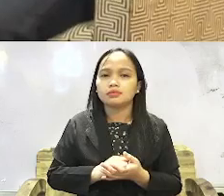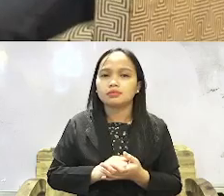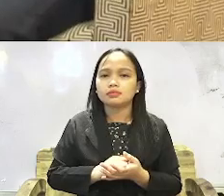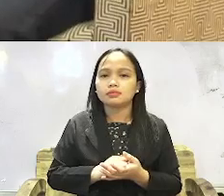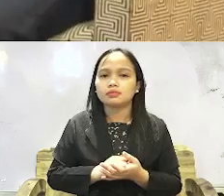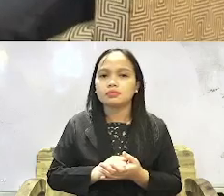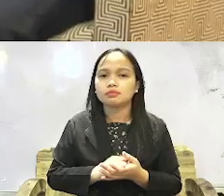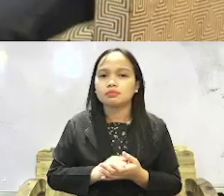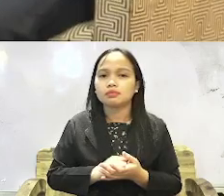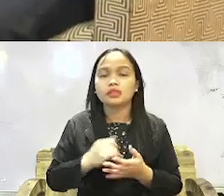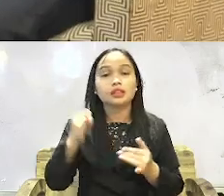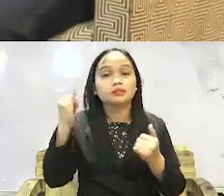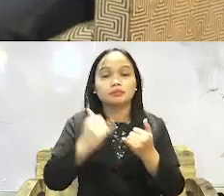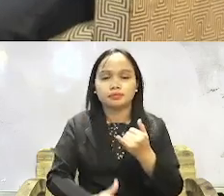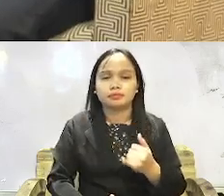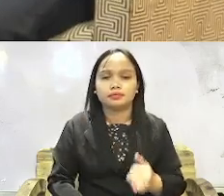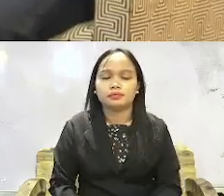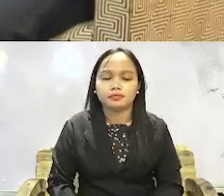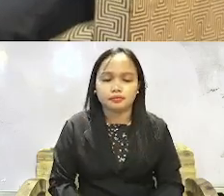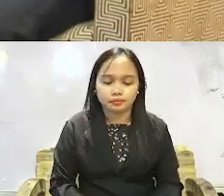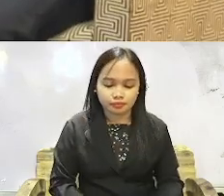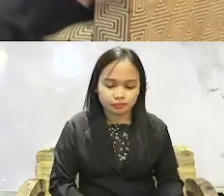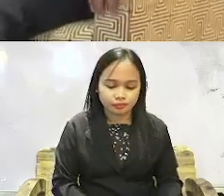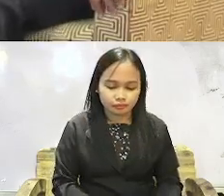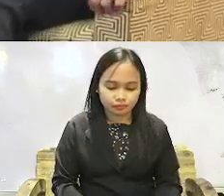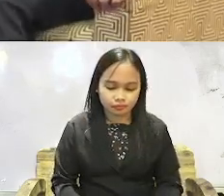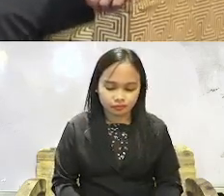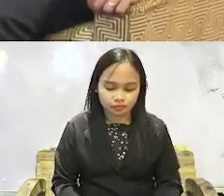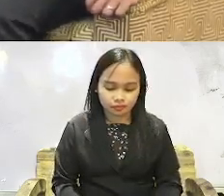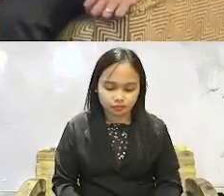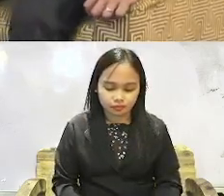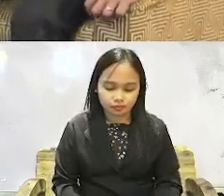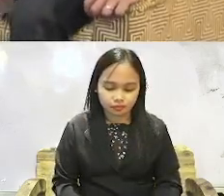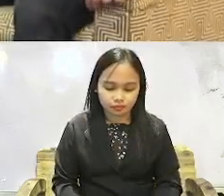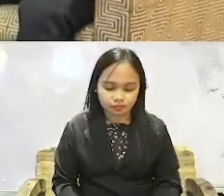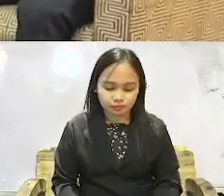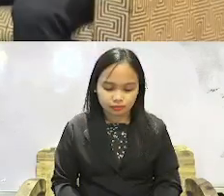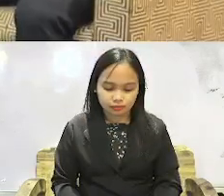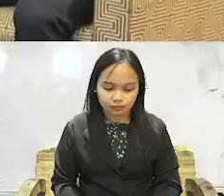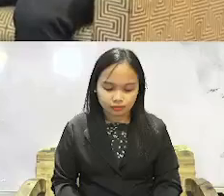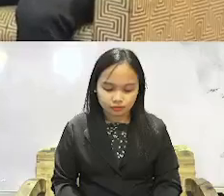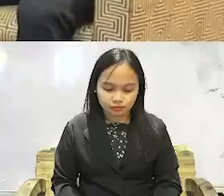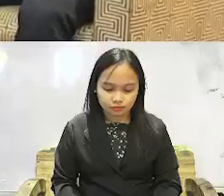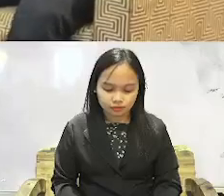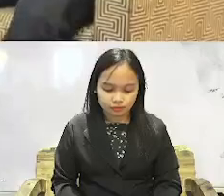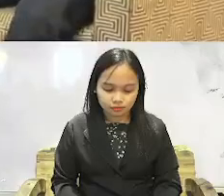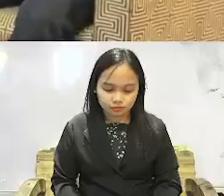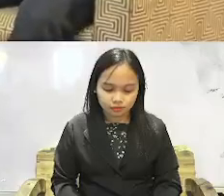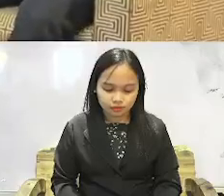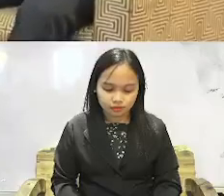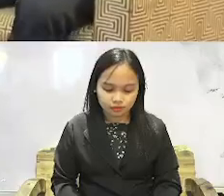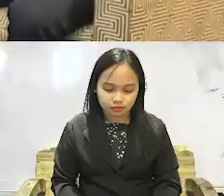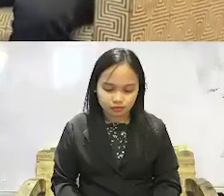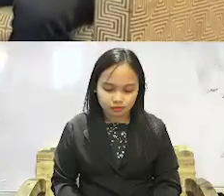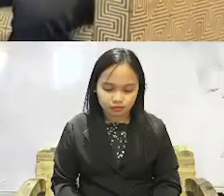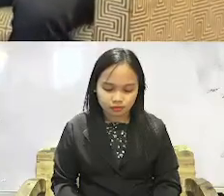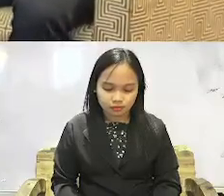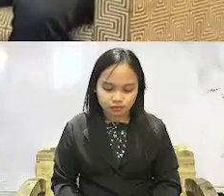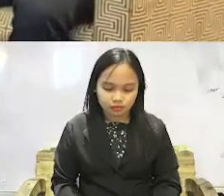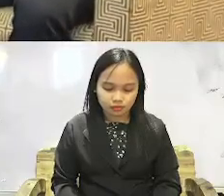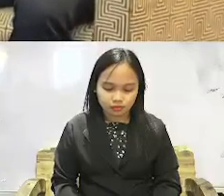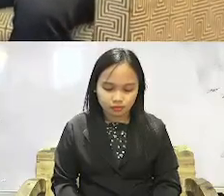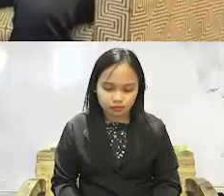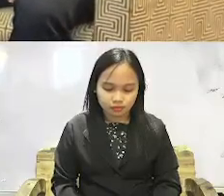Diyos. Amen. Last words natin, Josh, sir, mga. Okay. Alright. Team Focus, tingnan natin kung maganda